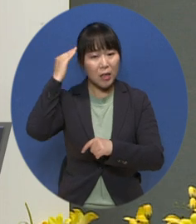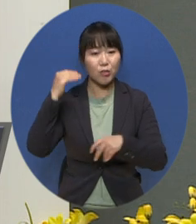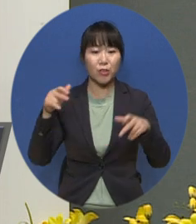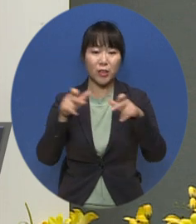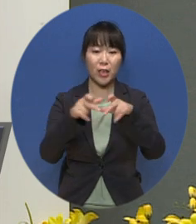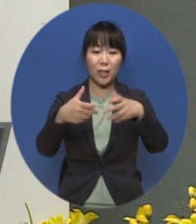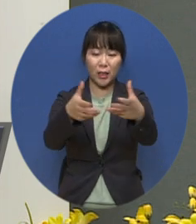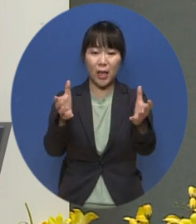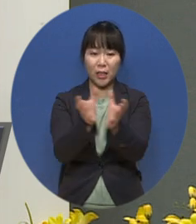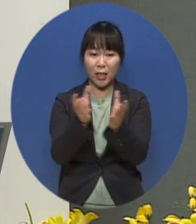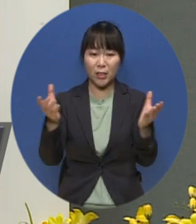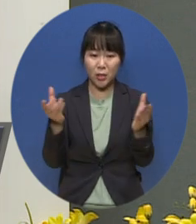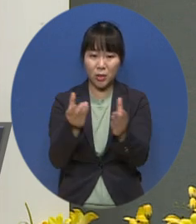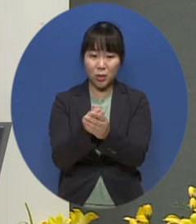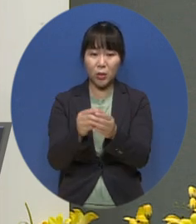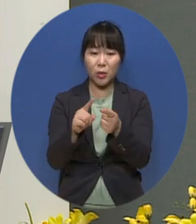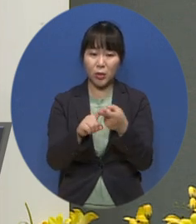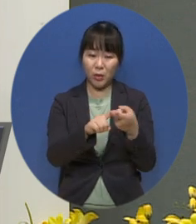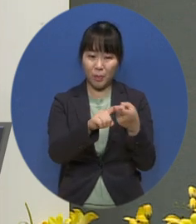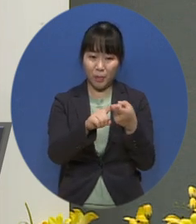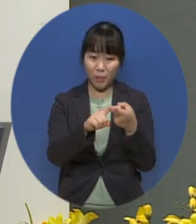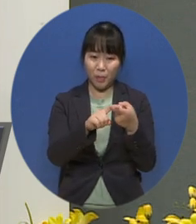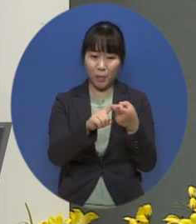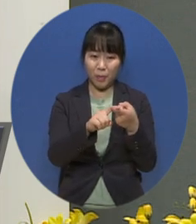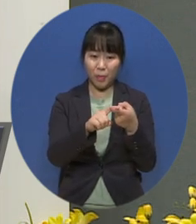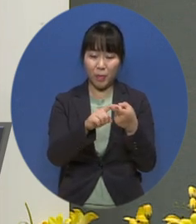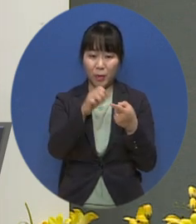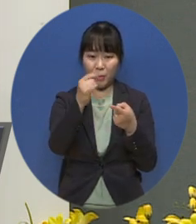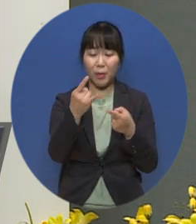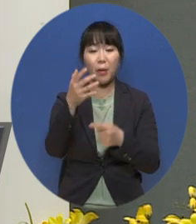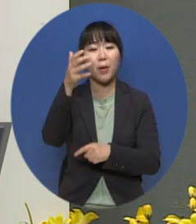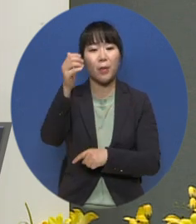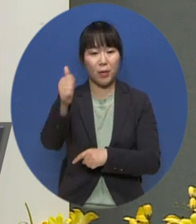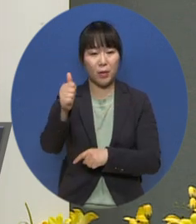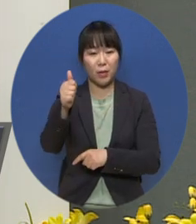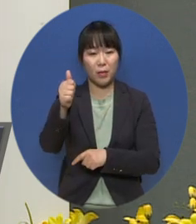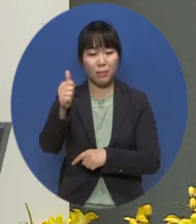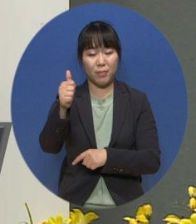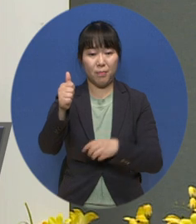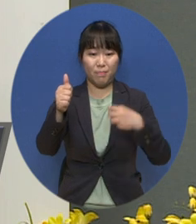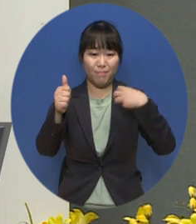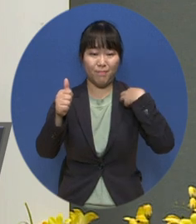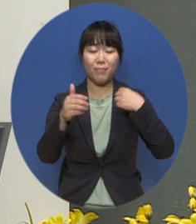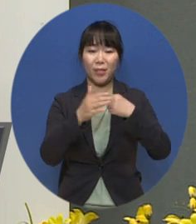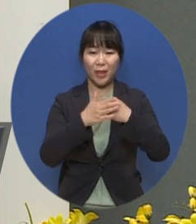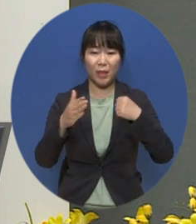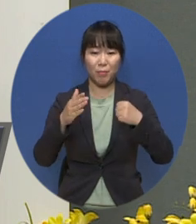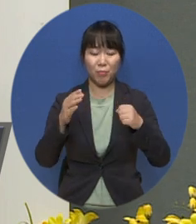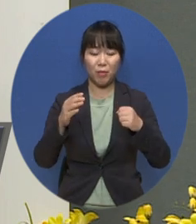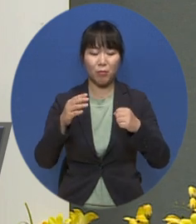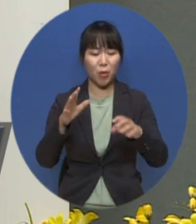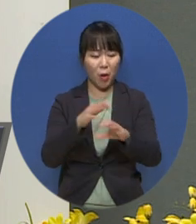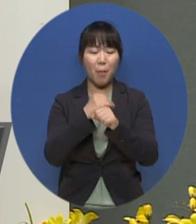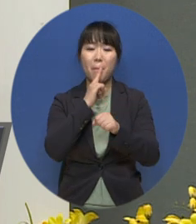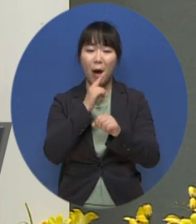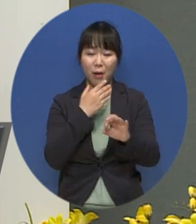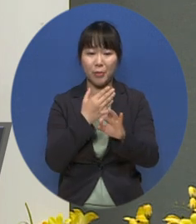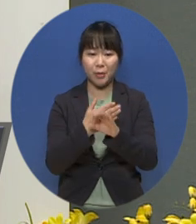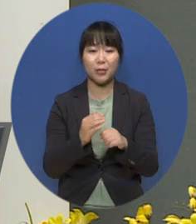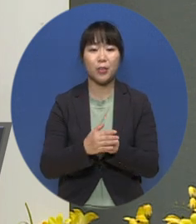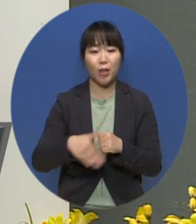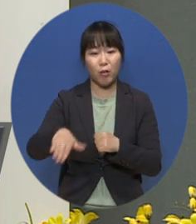총 장애인단체 초면 앞에 회장을 마트 셨어요 그러니까 뭐 한마디로 얘기해서 에